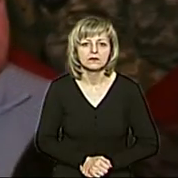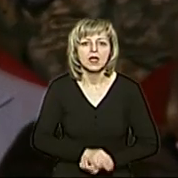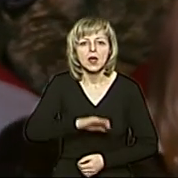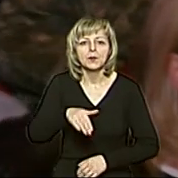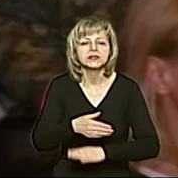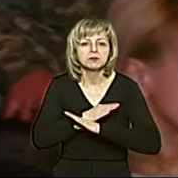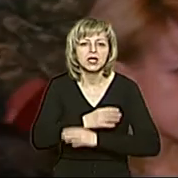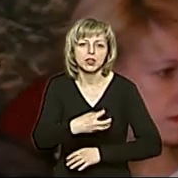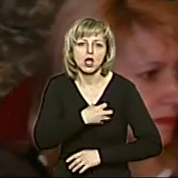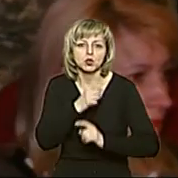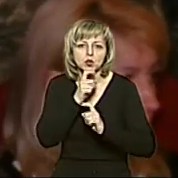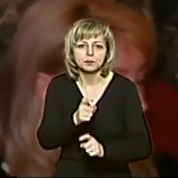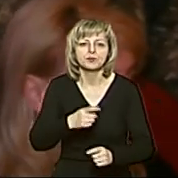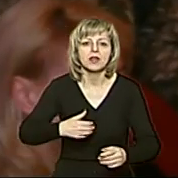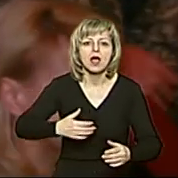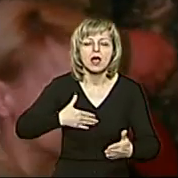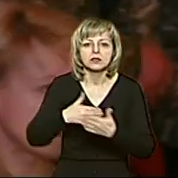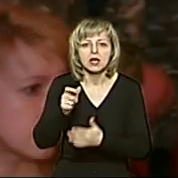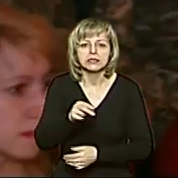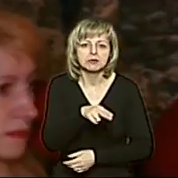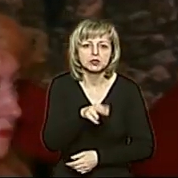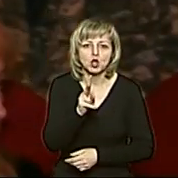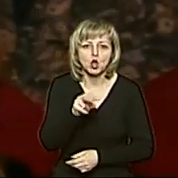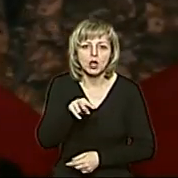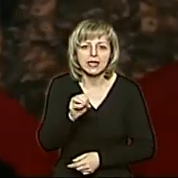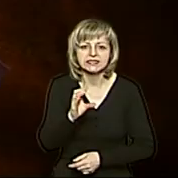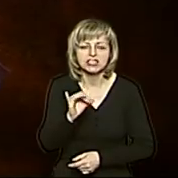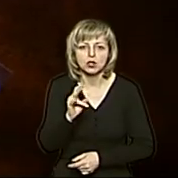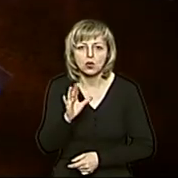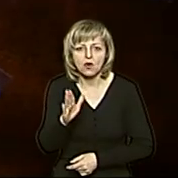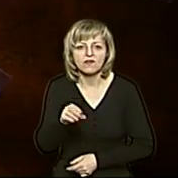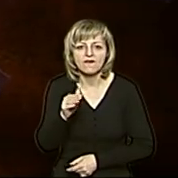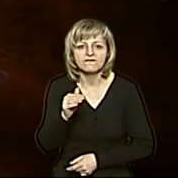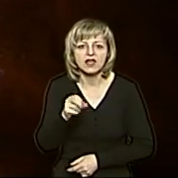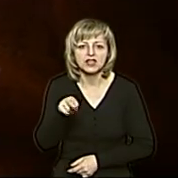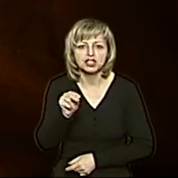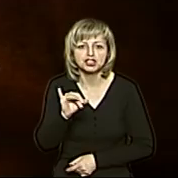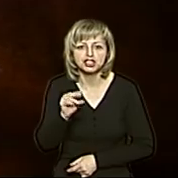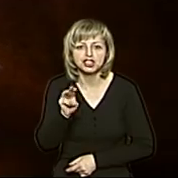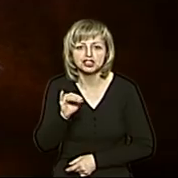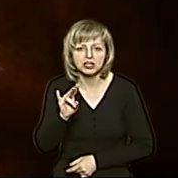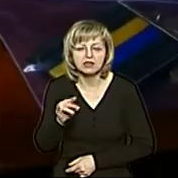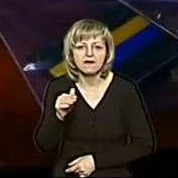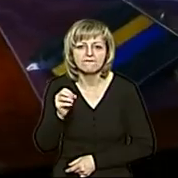Посмертно нагороди отримали добровольці Дмитро Колєсніков, Сергій Мокренко, Анатолій Фетчишин та Юрій Федчук.